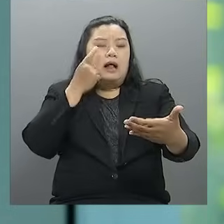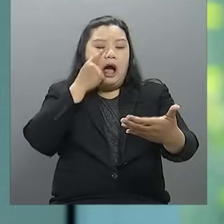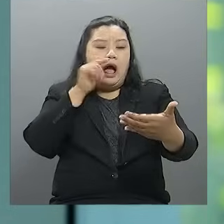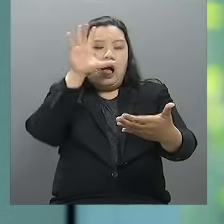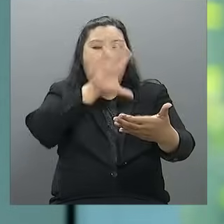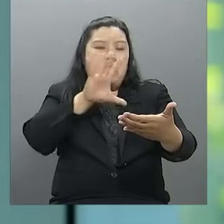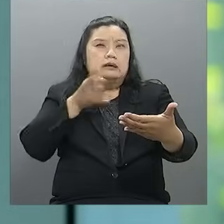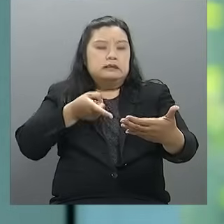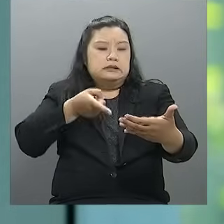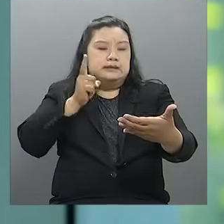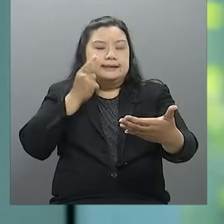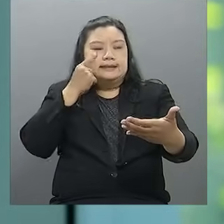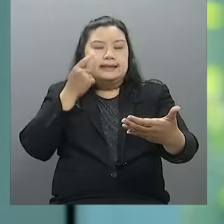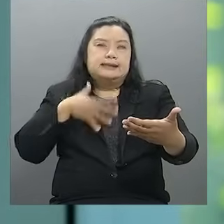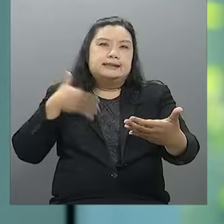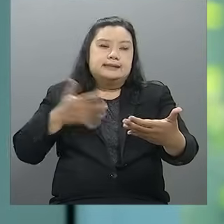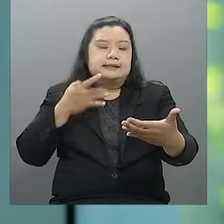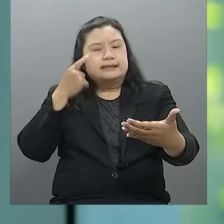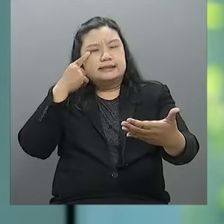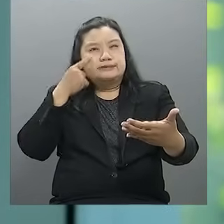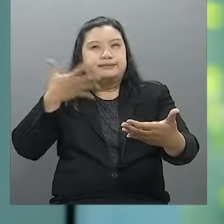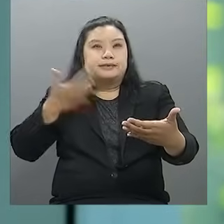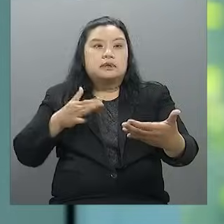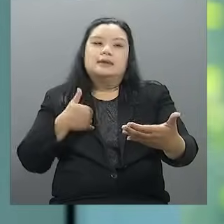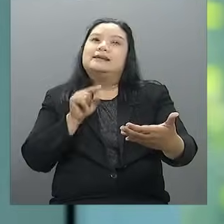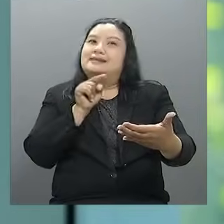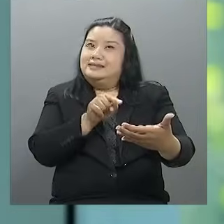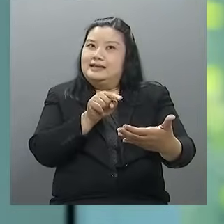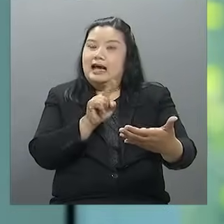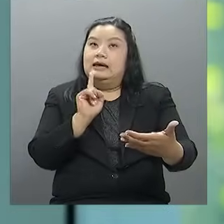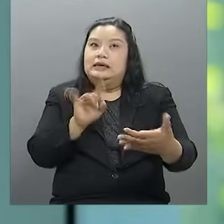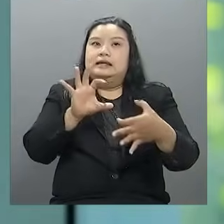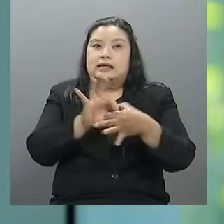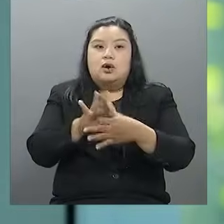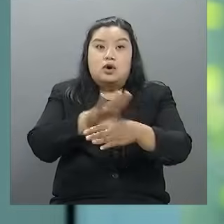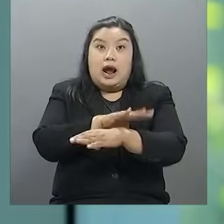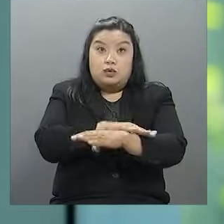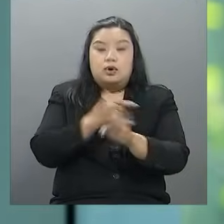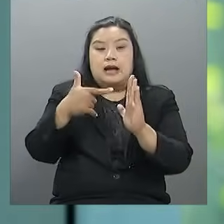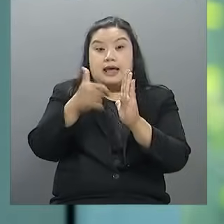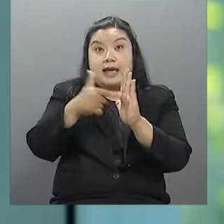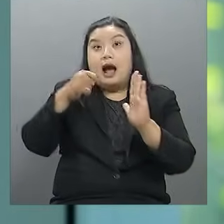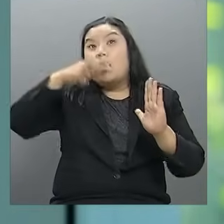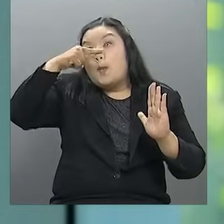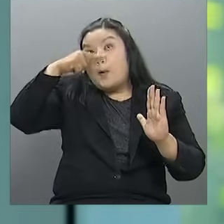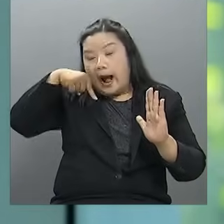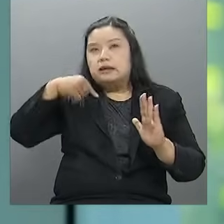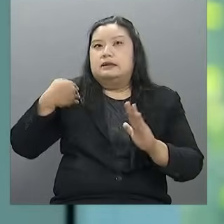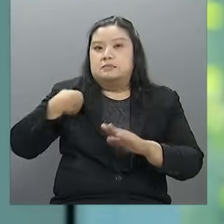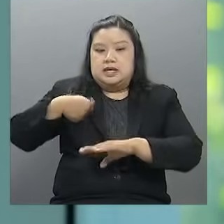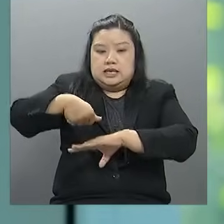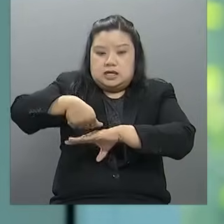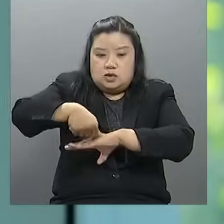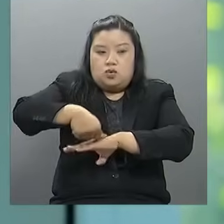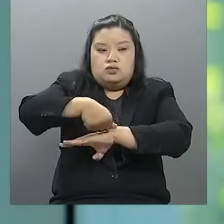นไยเราจะไปพู